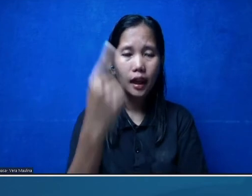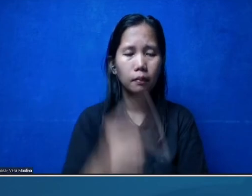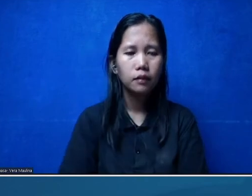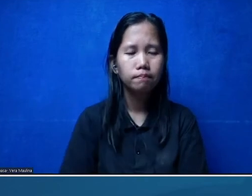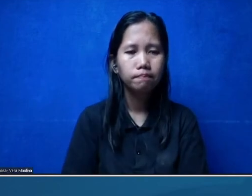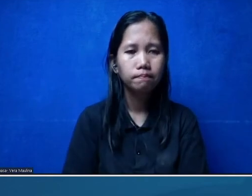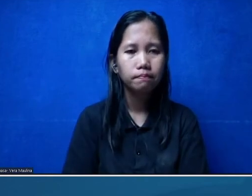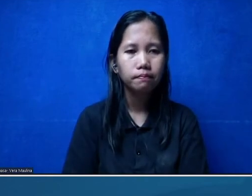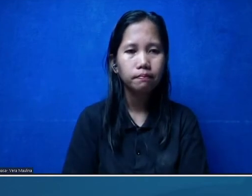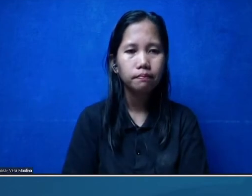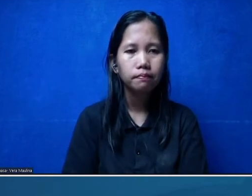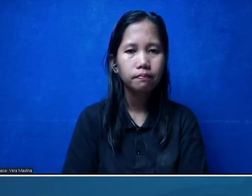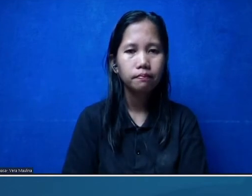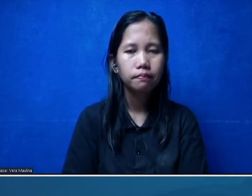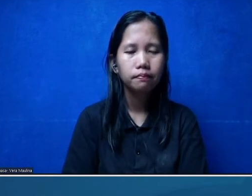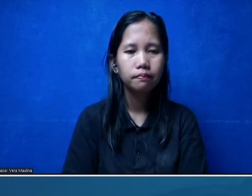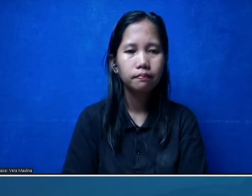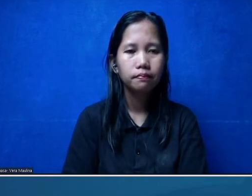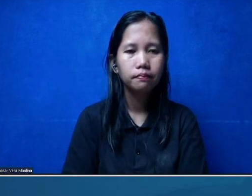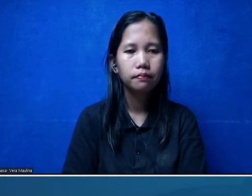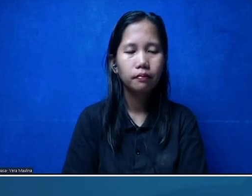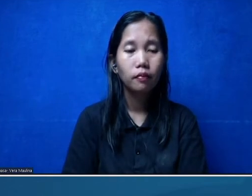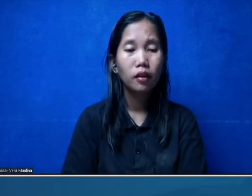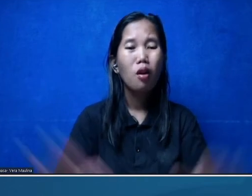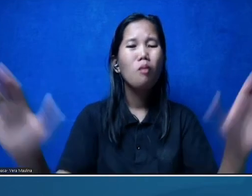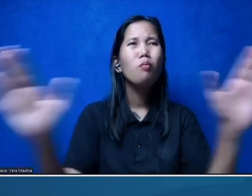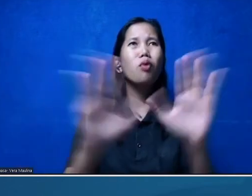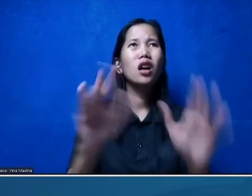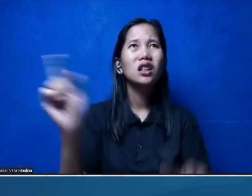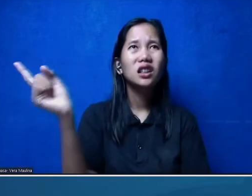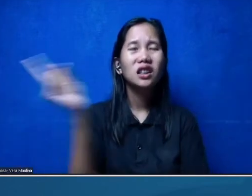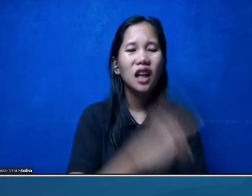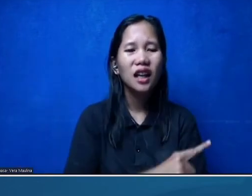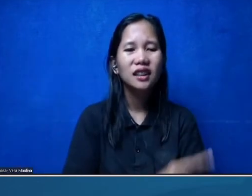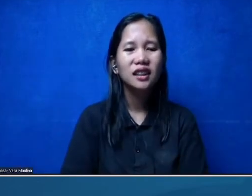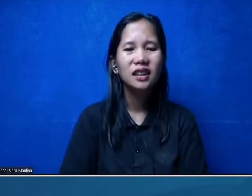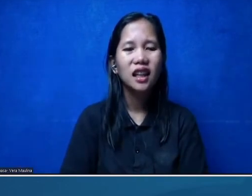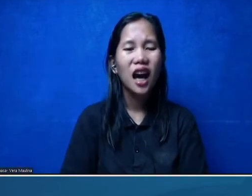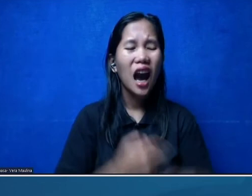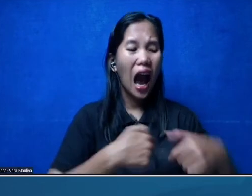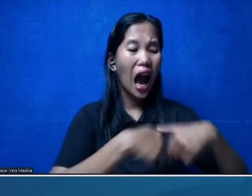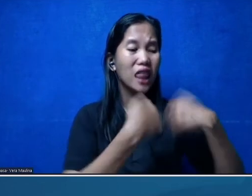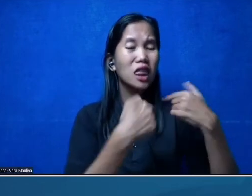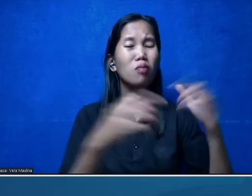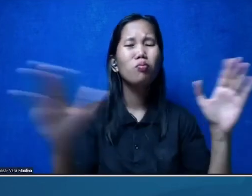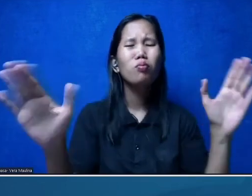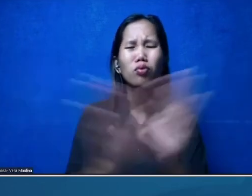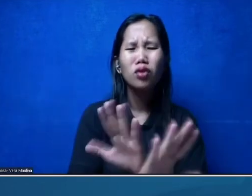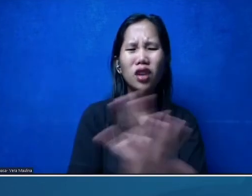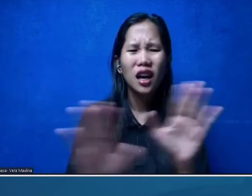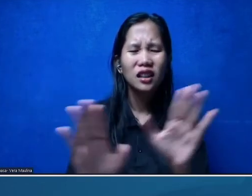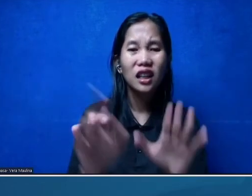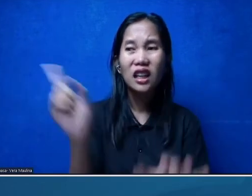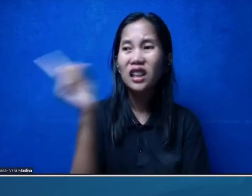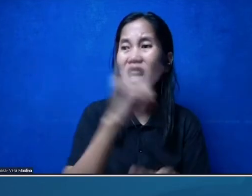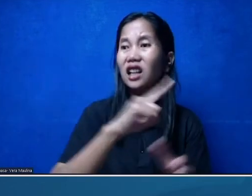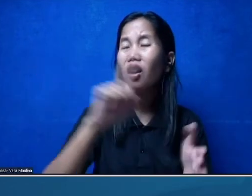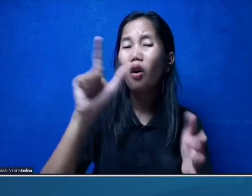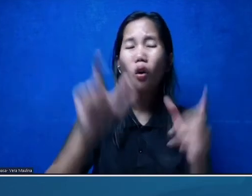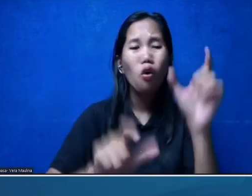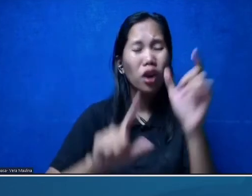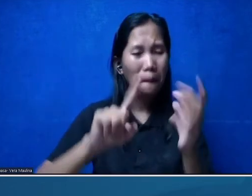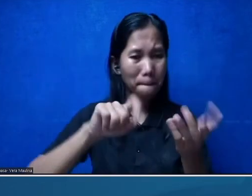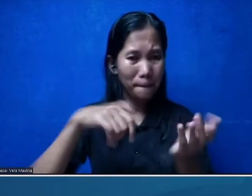iblis bukan dari roh orang mati Bukan dari orang mati kemudian rohnya melayang lain Jadi iblis Itu juga salah satu penipuan